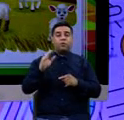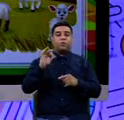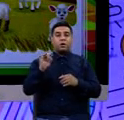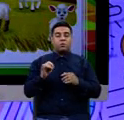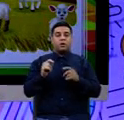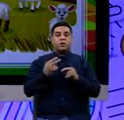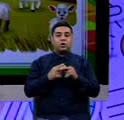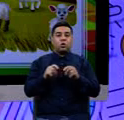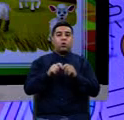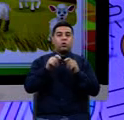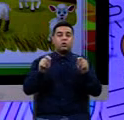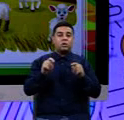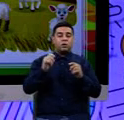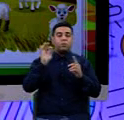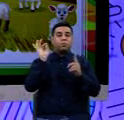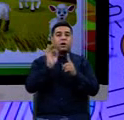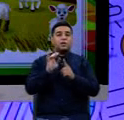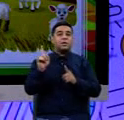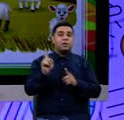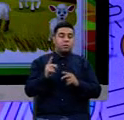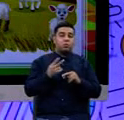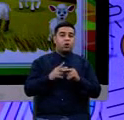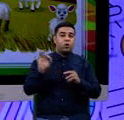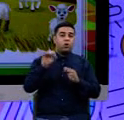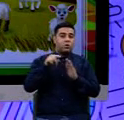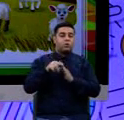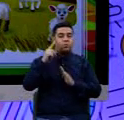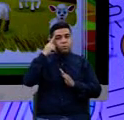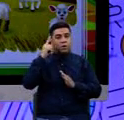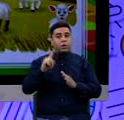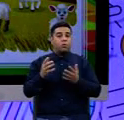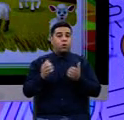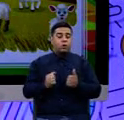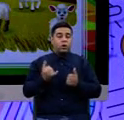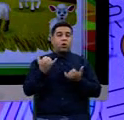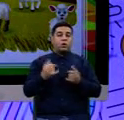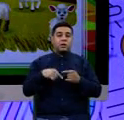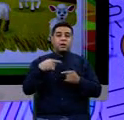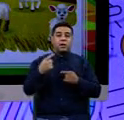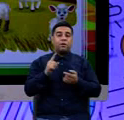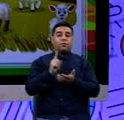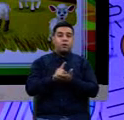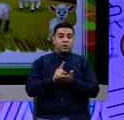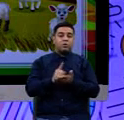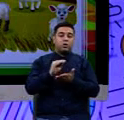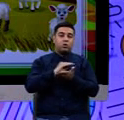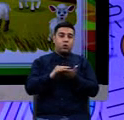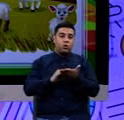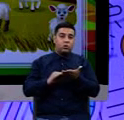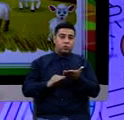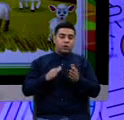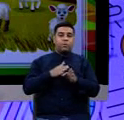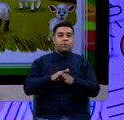fermalarni tashkil qilishdan maqsad nima? Bular haqida bilib oldik. Ana endigi vazifamiz esa yozma